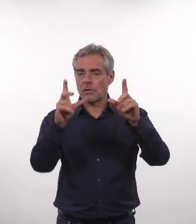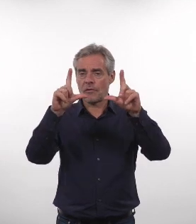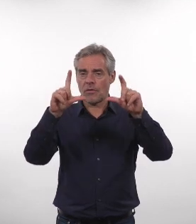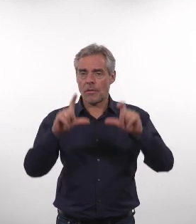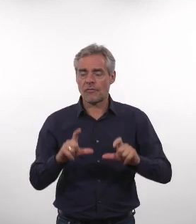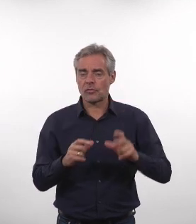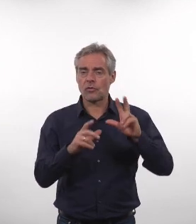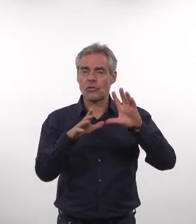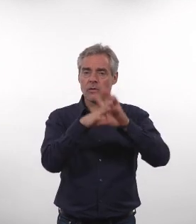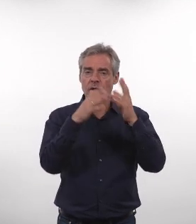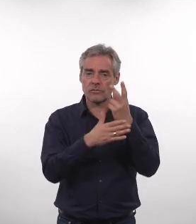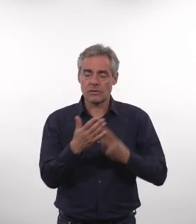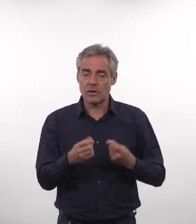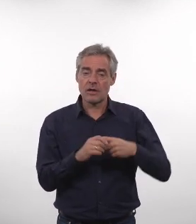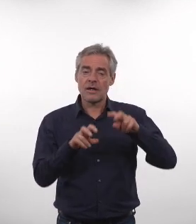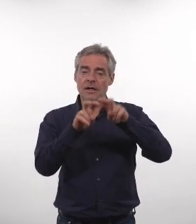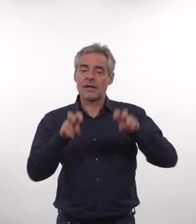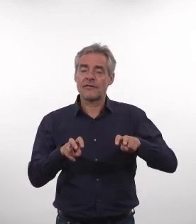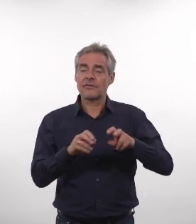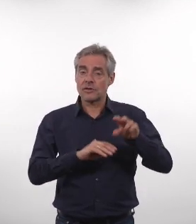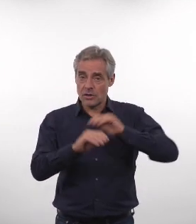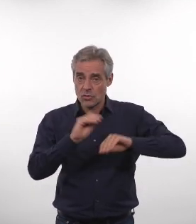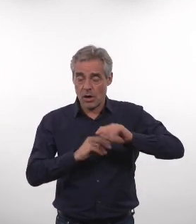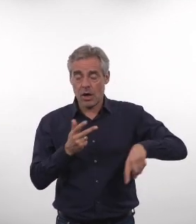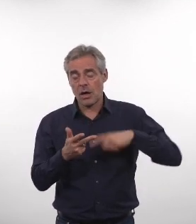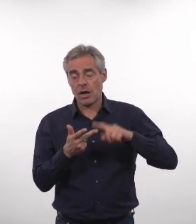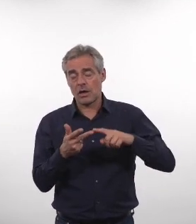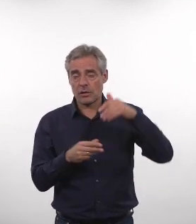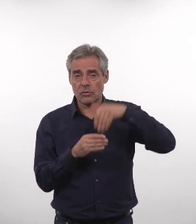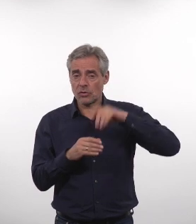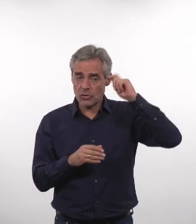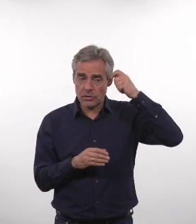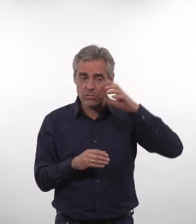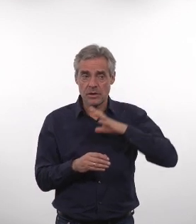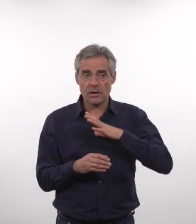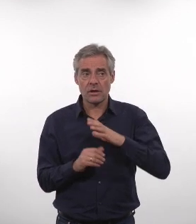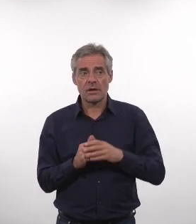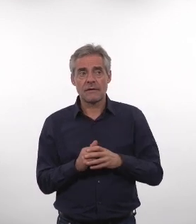fiches de différents soins, et puis il y a également